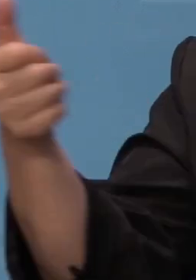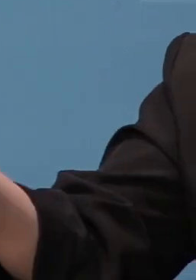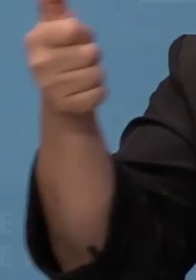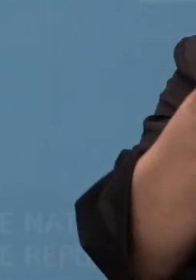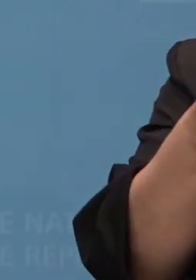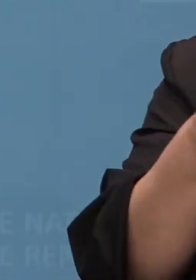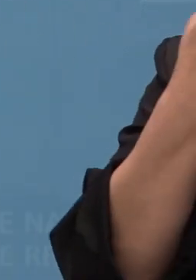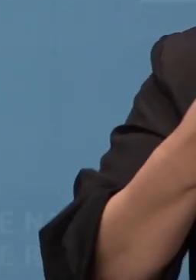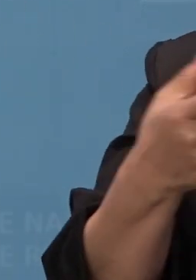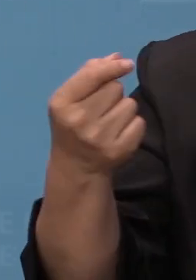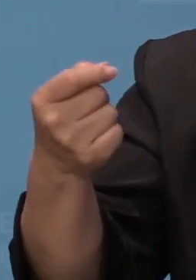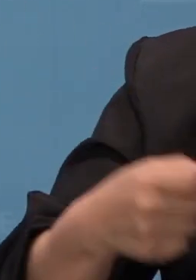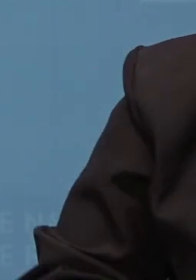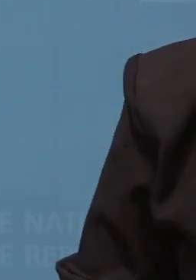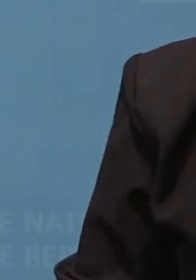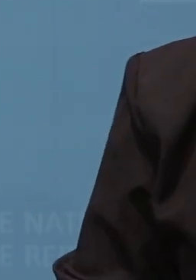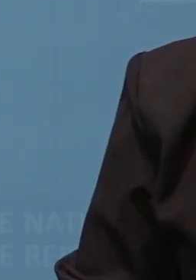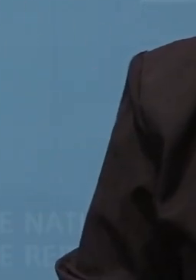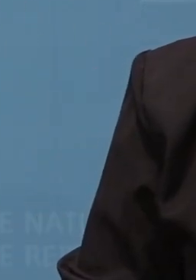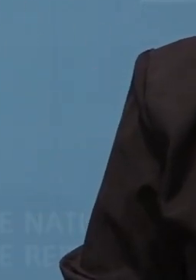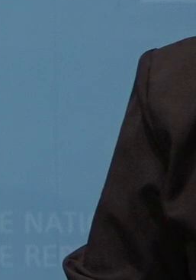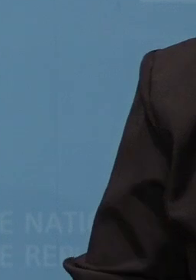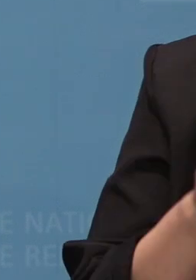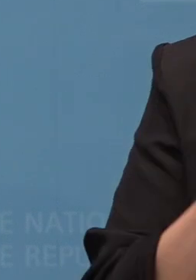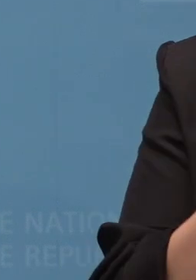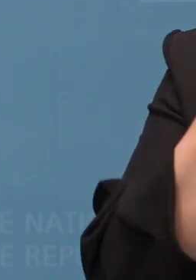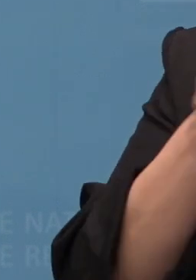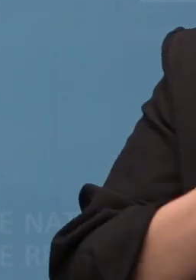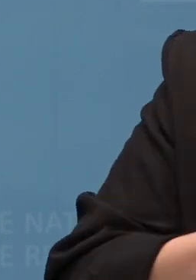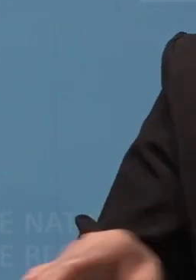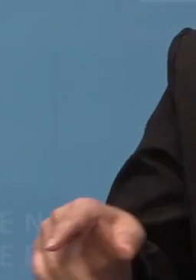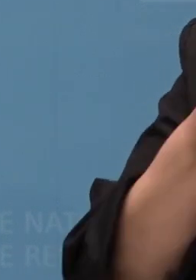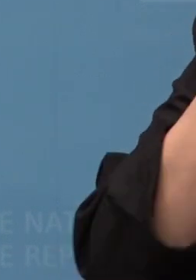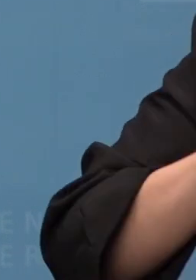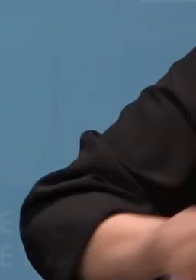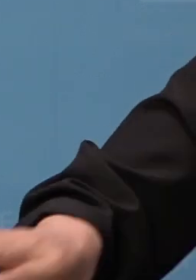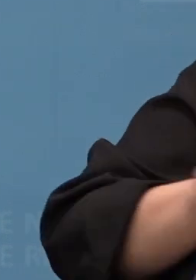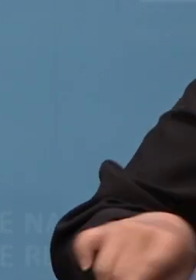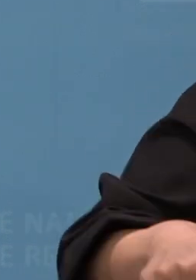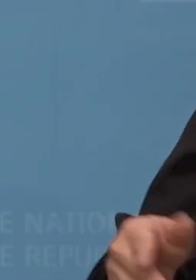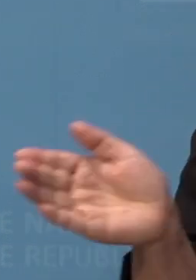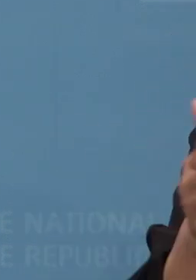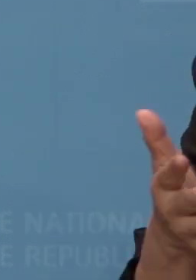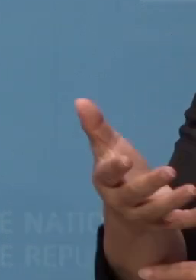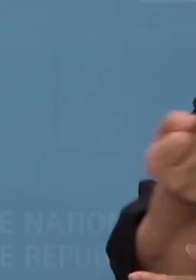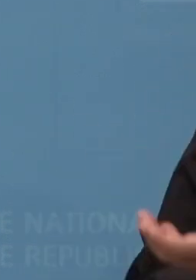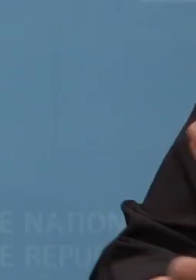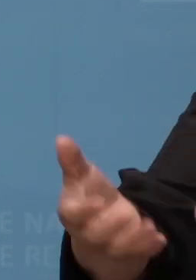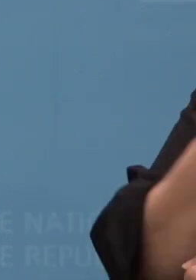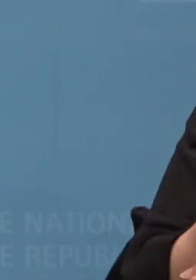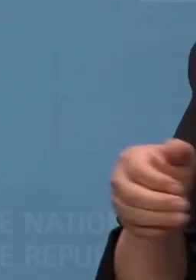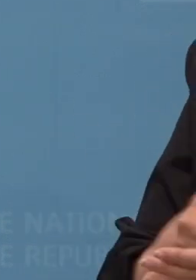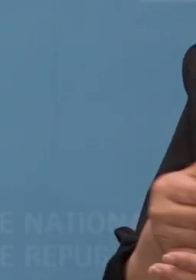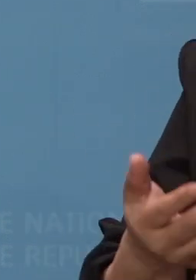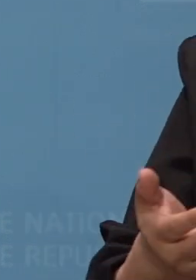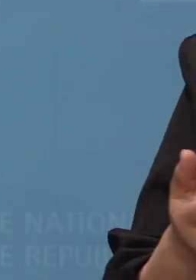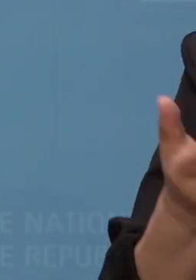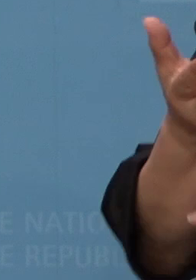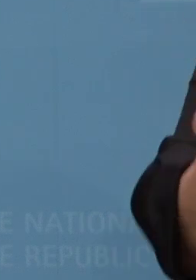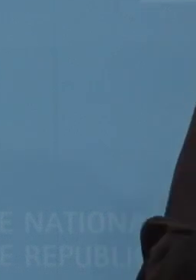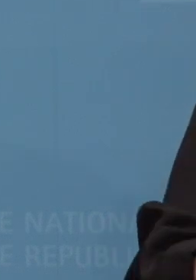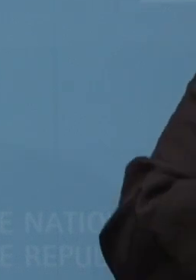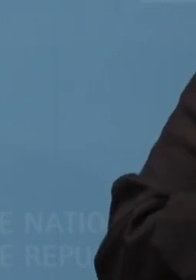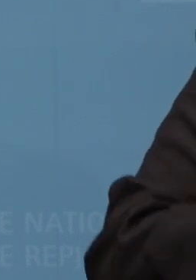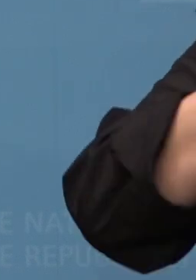있습니다. 후쿠시마 오염수 방류와 수산물 수입 재개는 우리 국민의 생명과 안전에 직결된